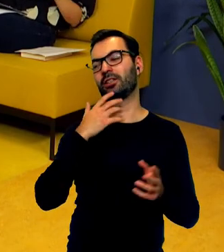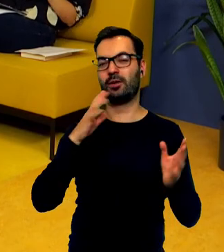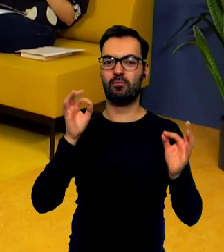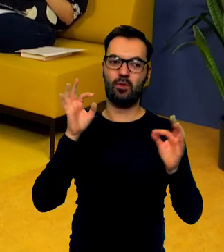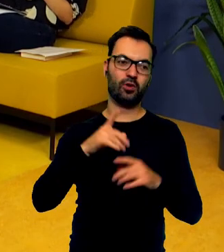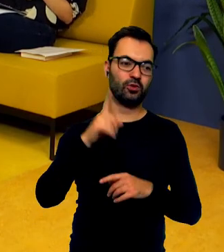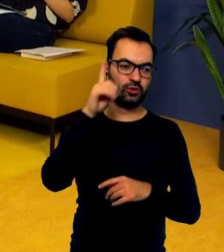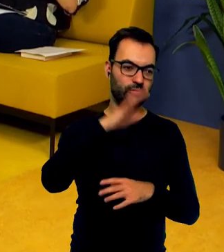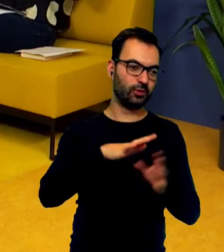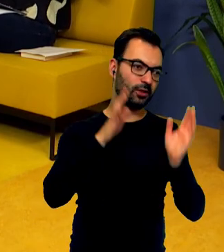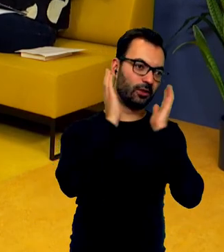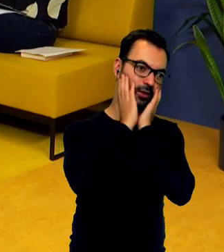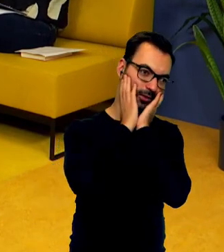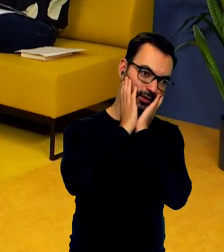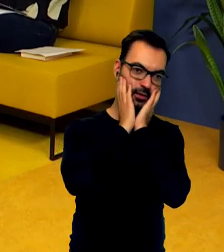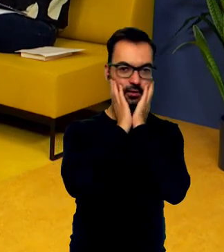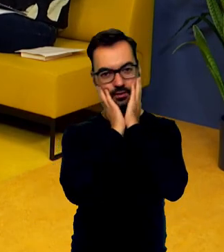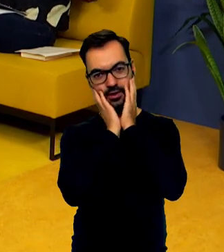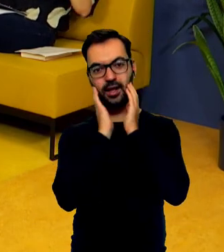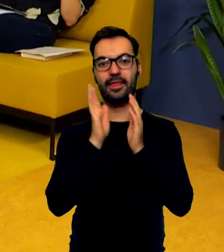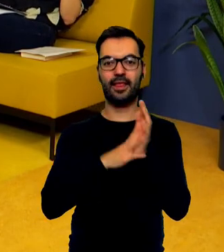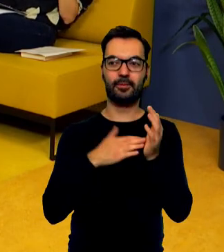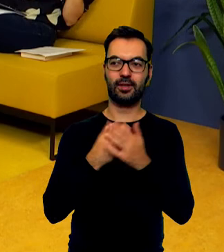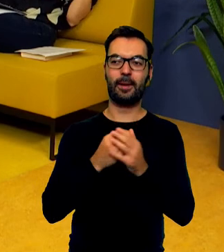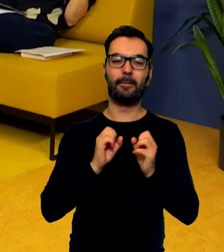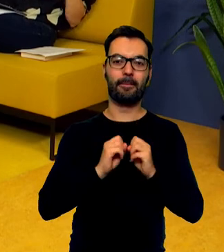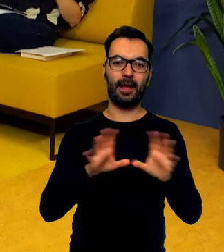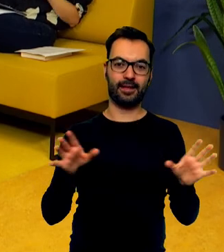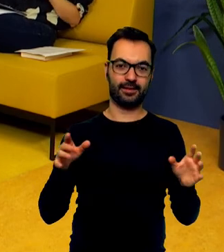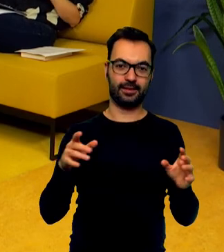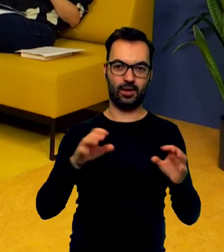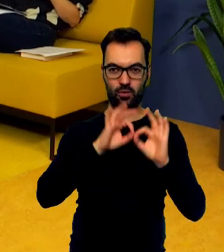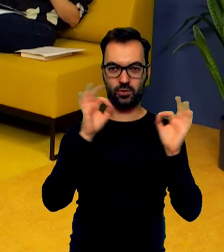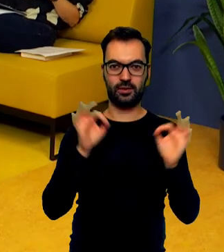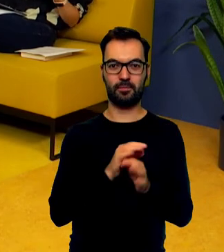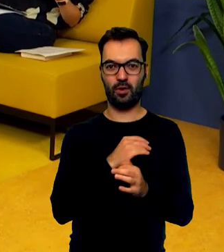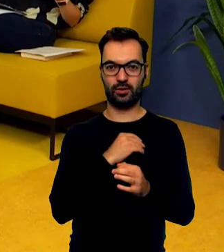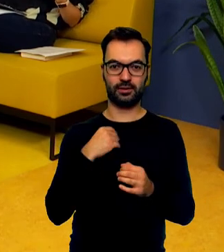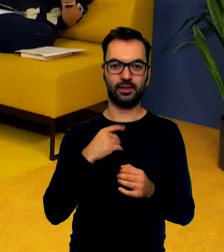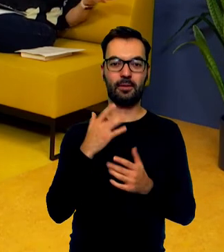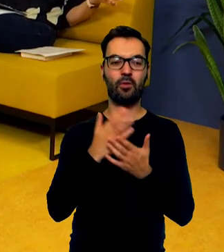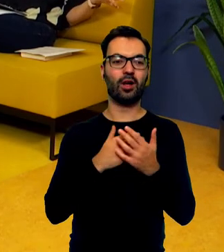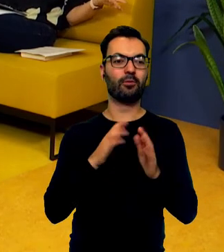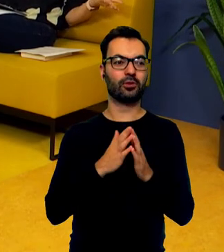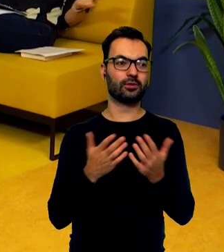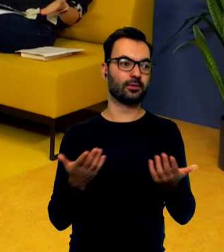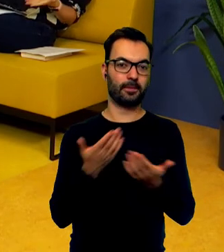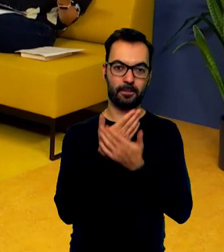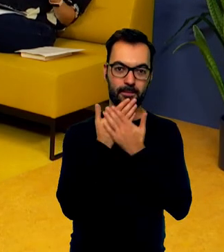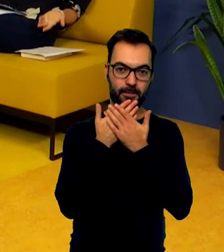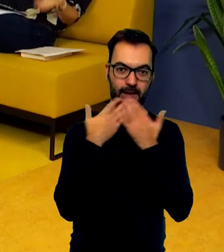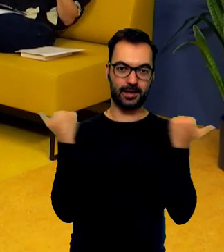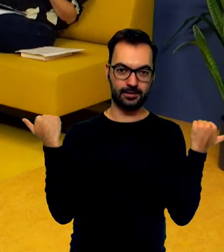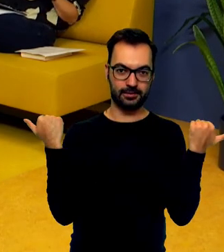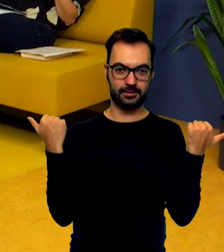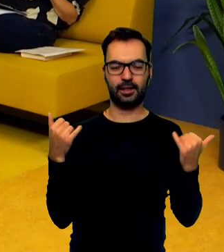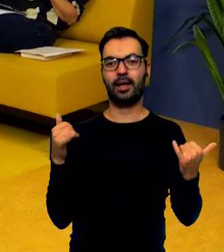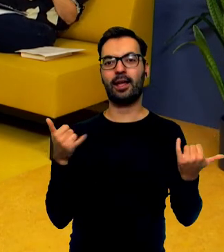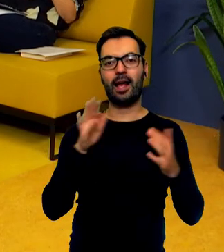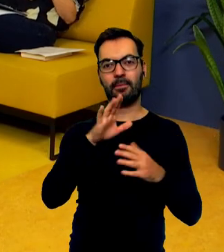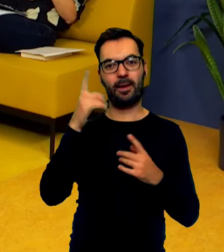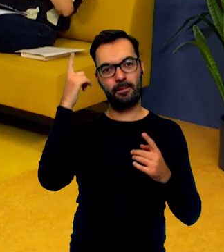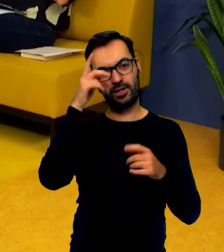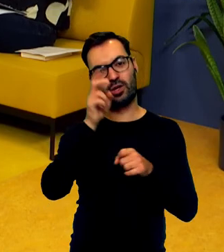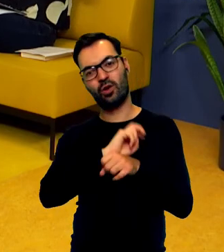mamy społeczeństwo, a na przykład w mediach ogólnokrajowych, gdzie masz jakiś duży program o książkach, nie ma. Jasne, jasne. No jak właśnie... ci ludzie mają